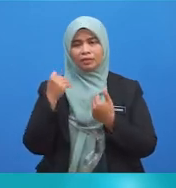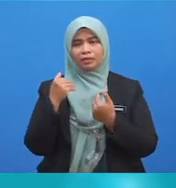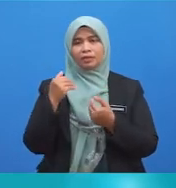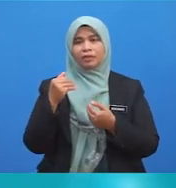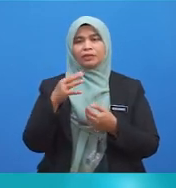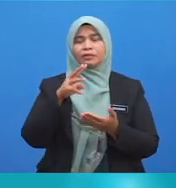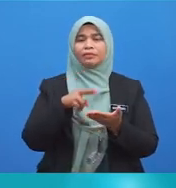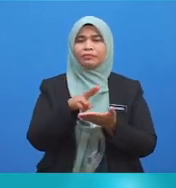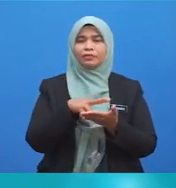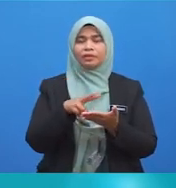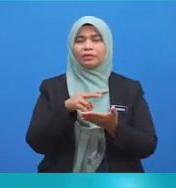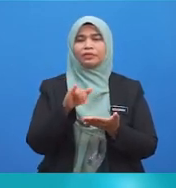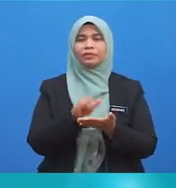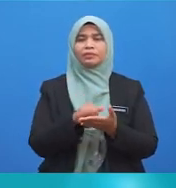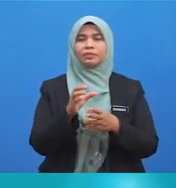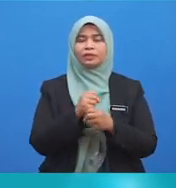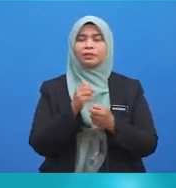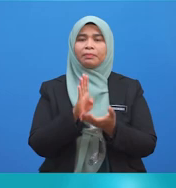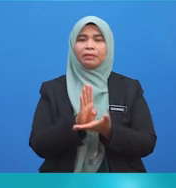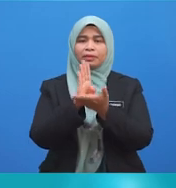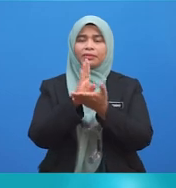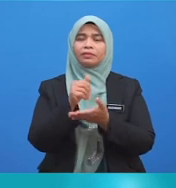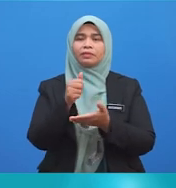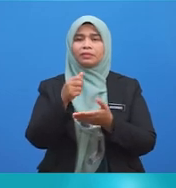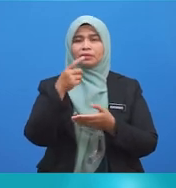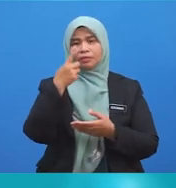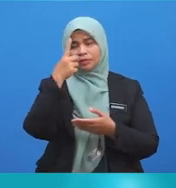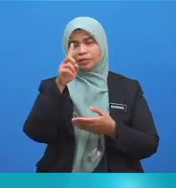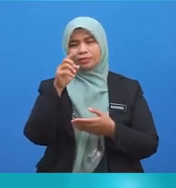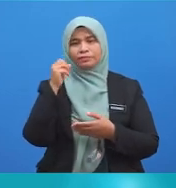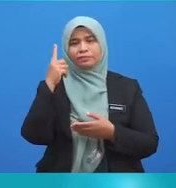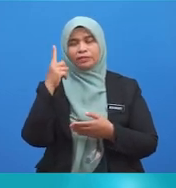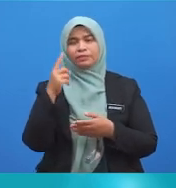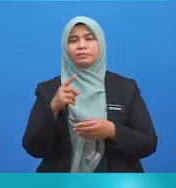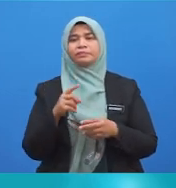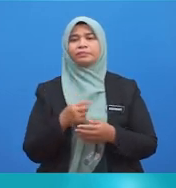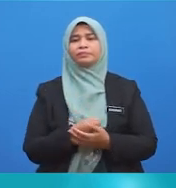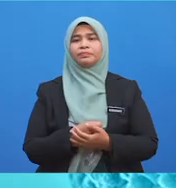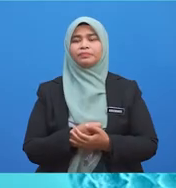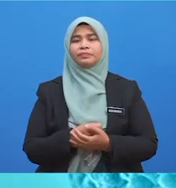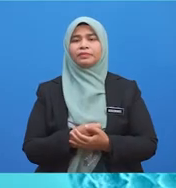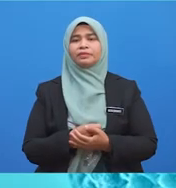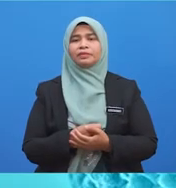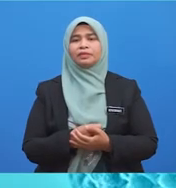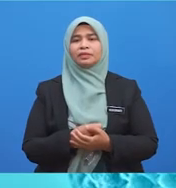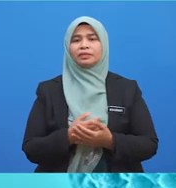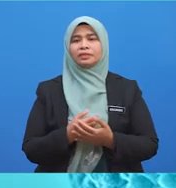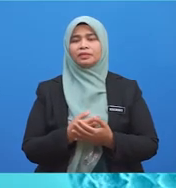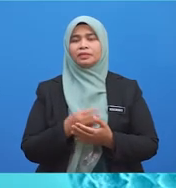Diharapkan video tersebut dapat membantu anda semua untuk memahaminya. Apa